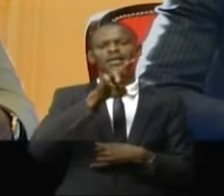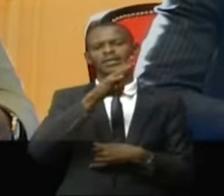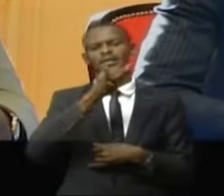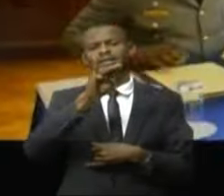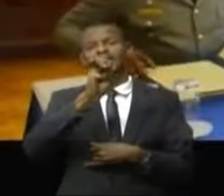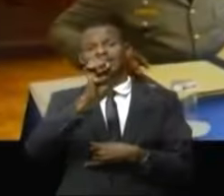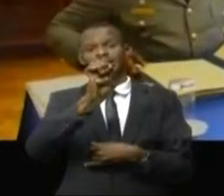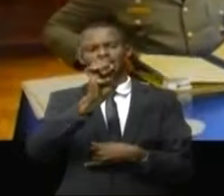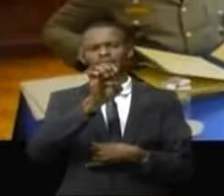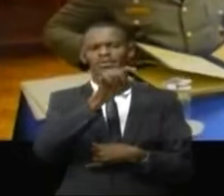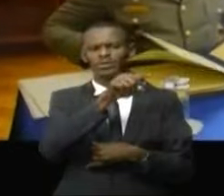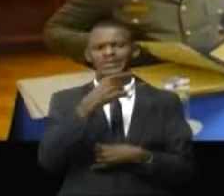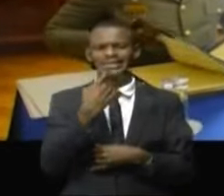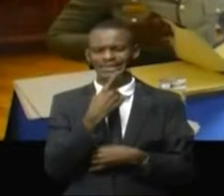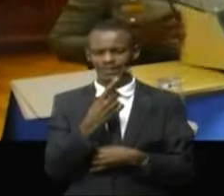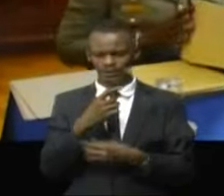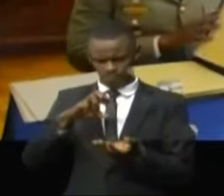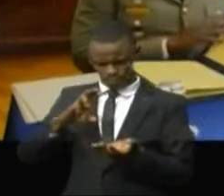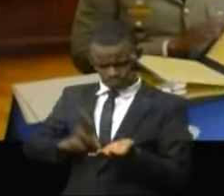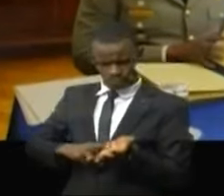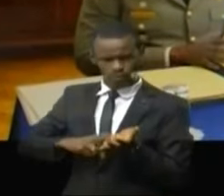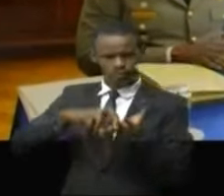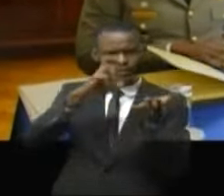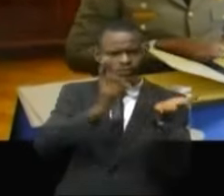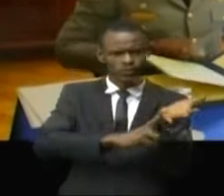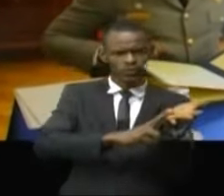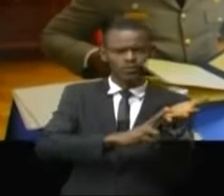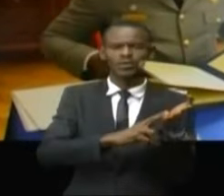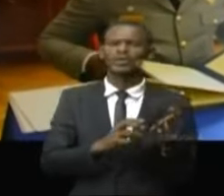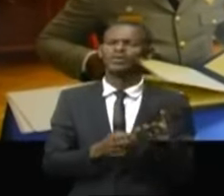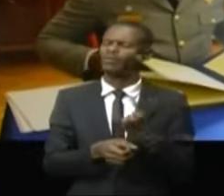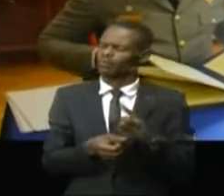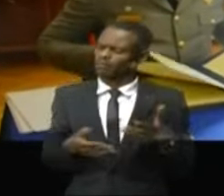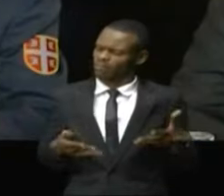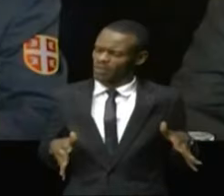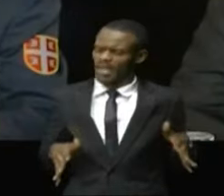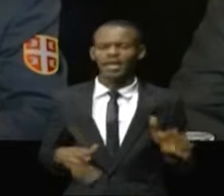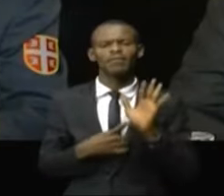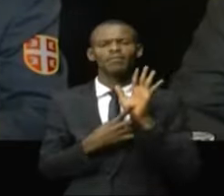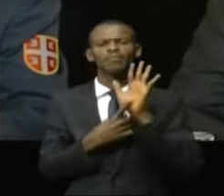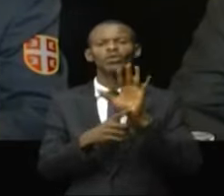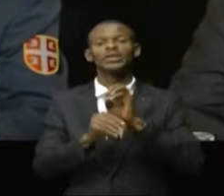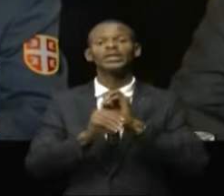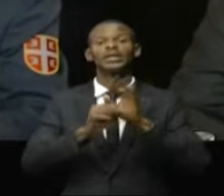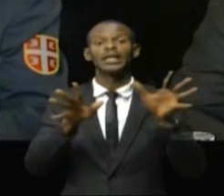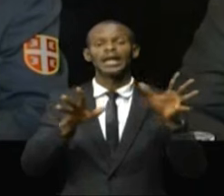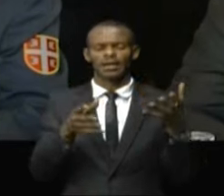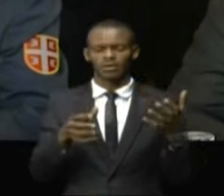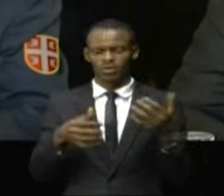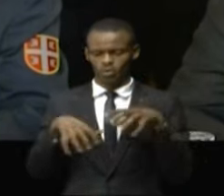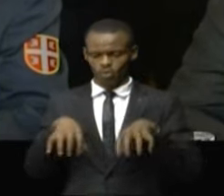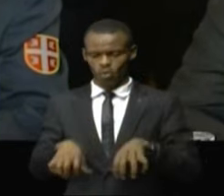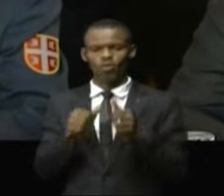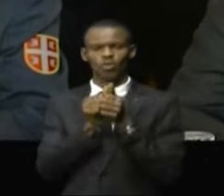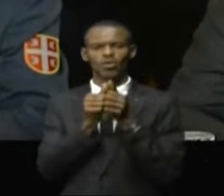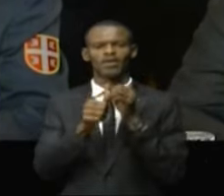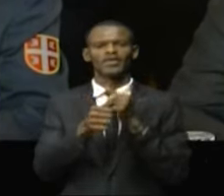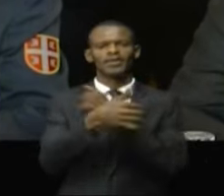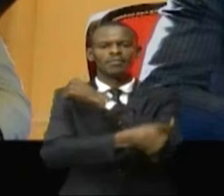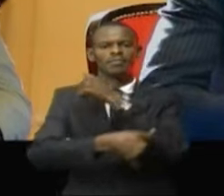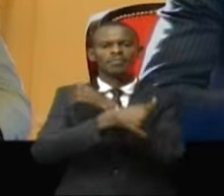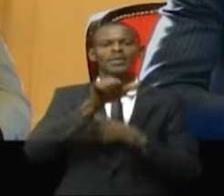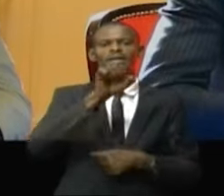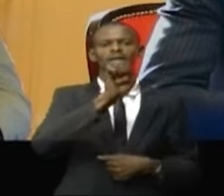défense, la République démocratique du Congo et la Serbie viennent ainsi d'élever à un niveau supérieur